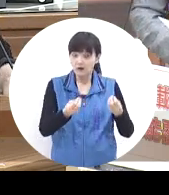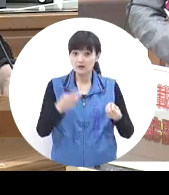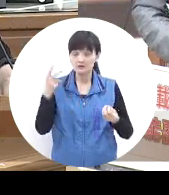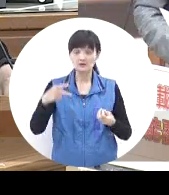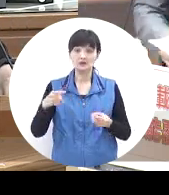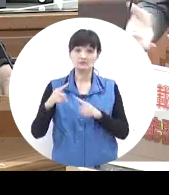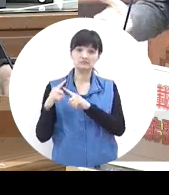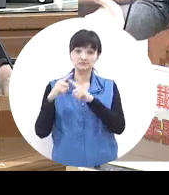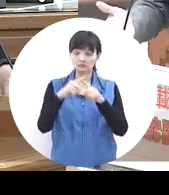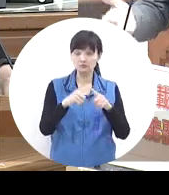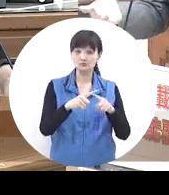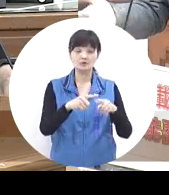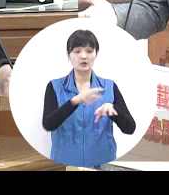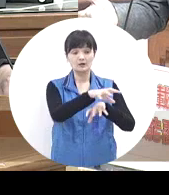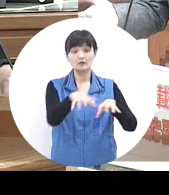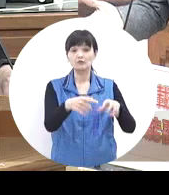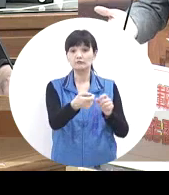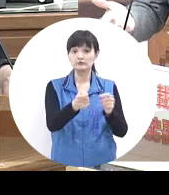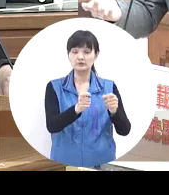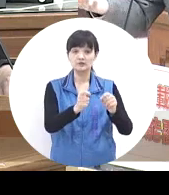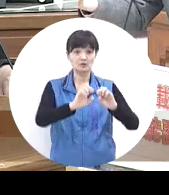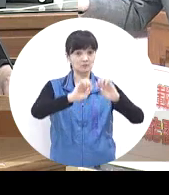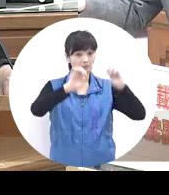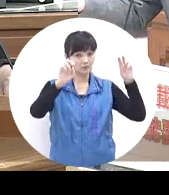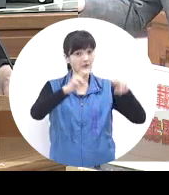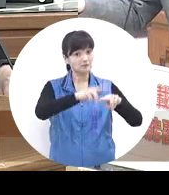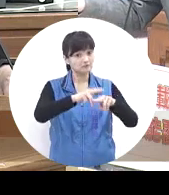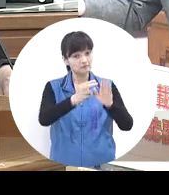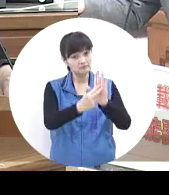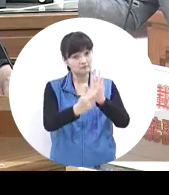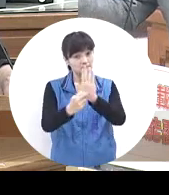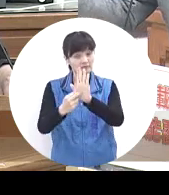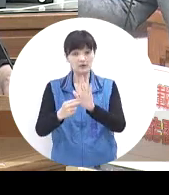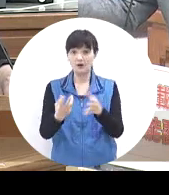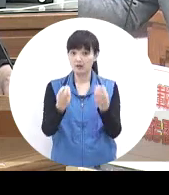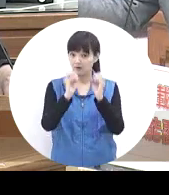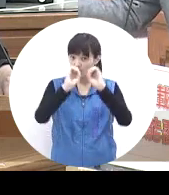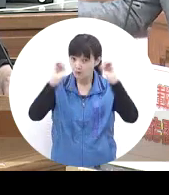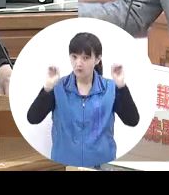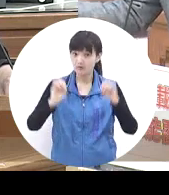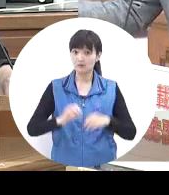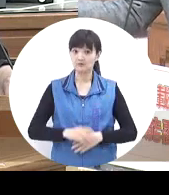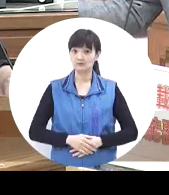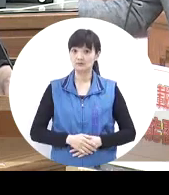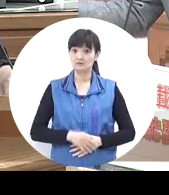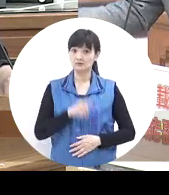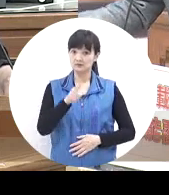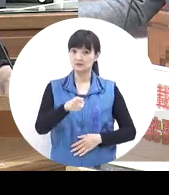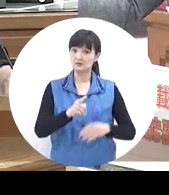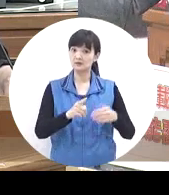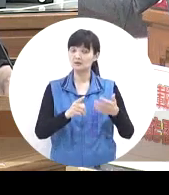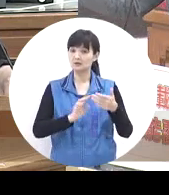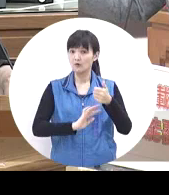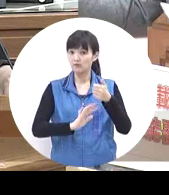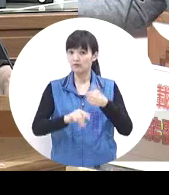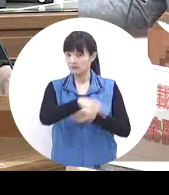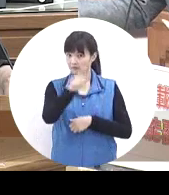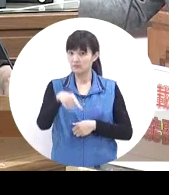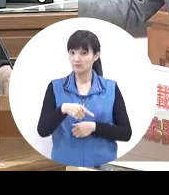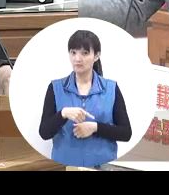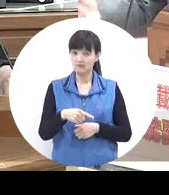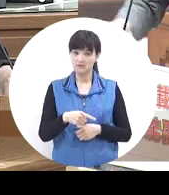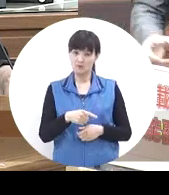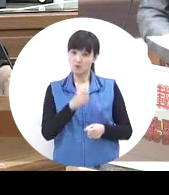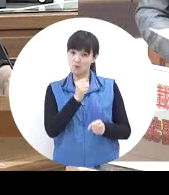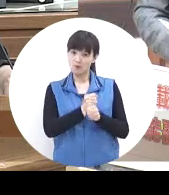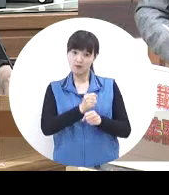会。局长、市长，啊，这个是你的市府的同仁是这样子的吗？是这样子跟地方来做沟通、来做